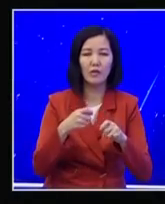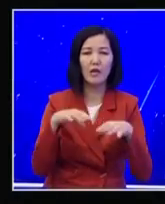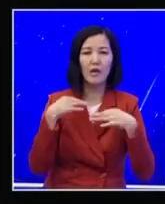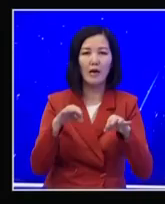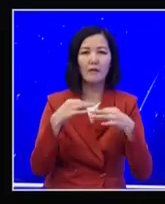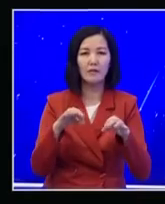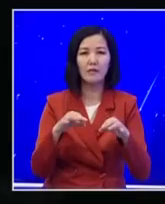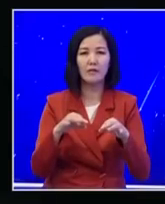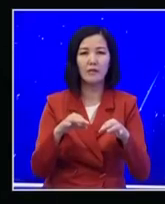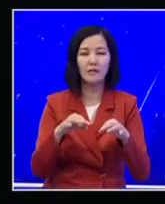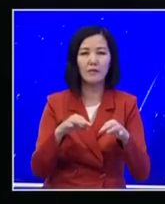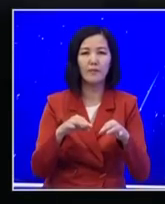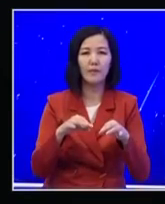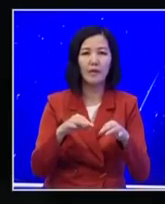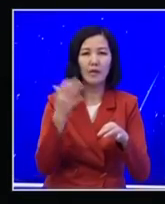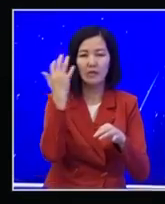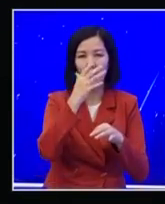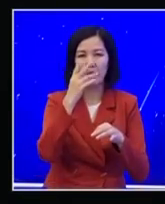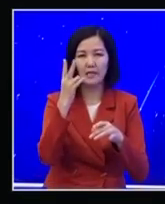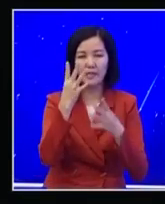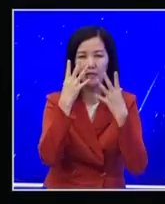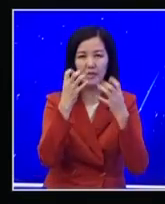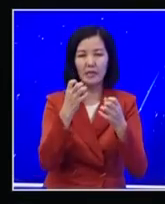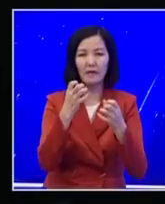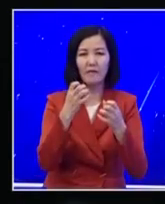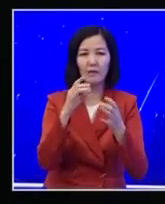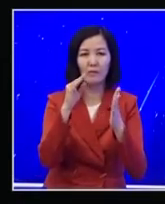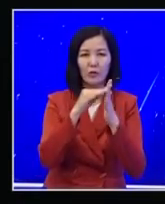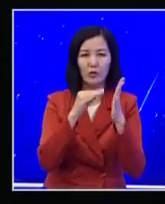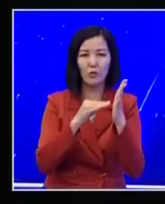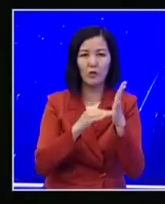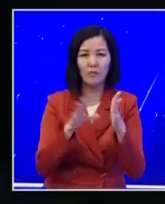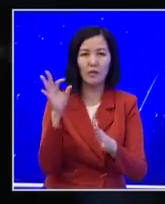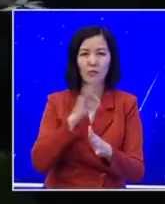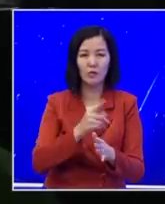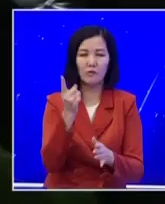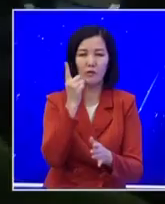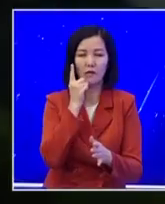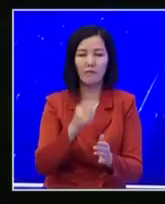автомобилях с затонированными стеклами, без ремней безопасности и использование телефонов.